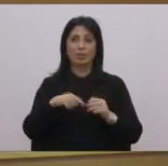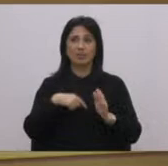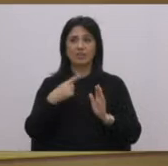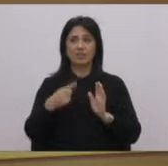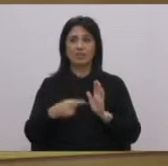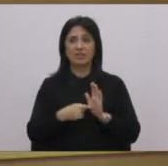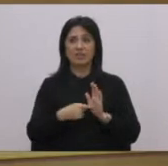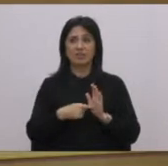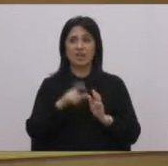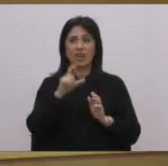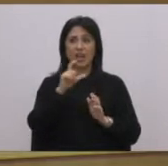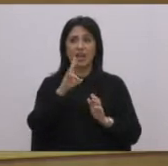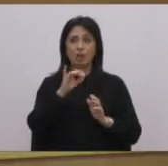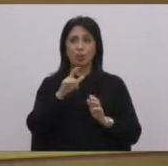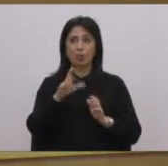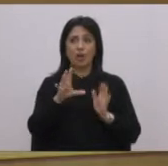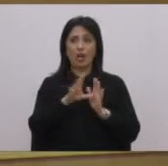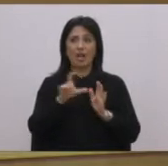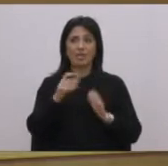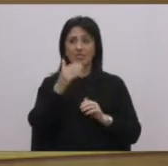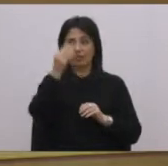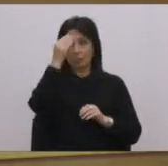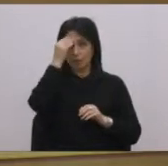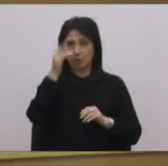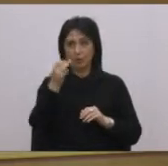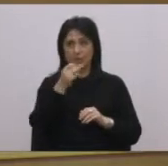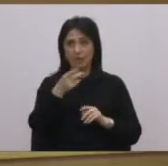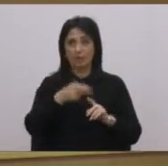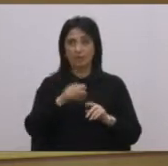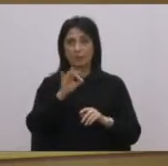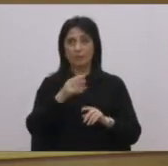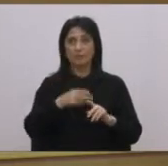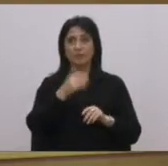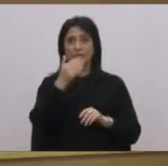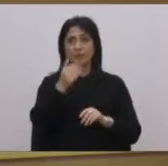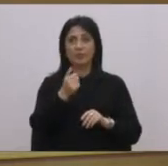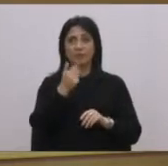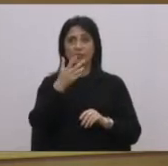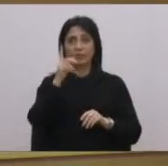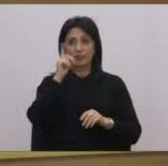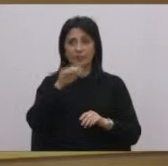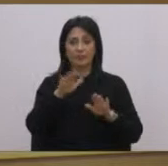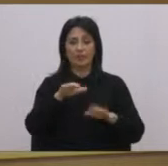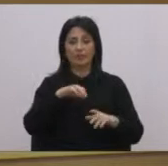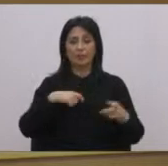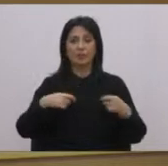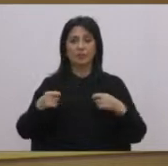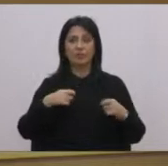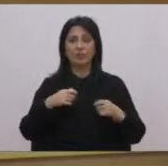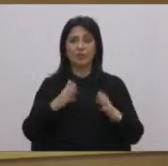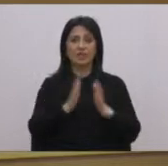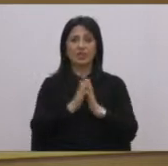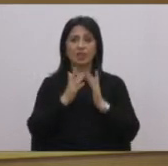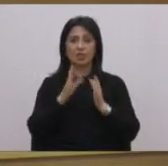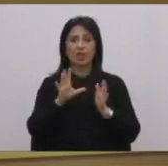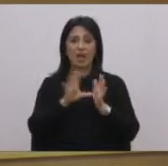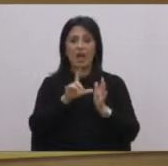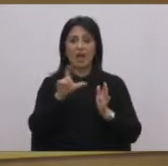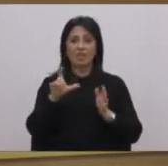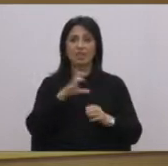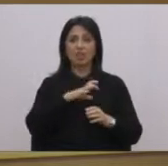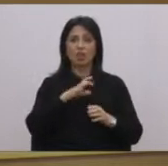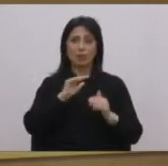საკითხი ენგურჰესზე, თქვენი პოზიცია მაინტერესებს ამასთან დაკავშირებით, იმიტომ რომ თქვენ რამდენადაც იცით, ადგილობრივი თვითმმართველობა ითხოვს ენგურჰესის